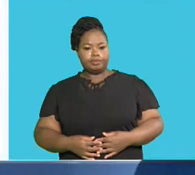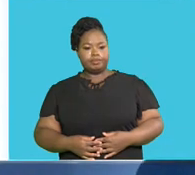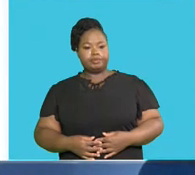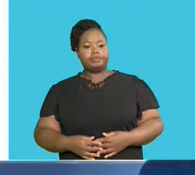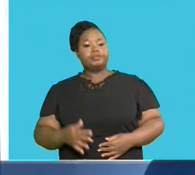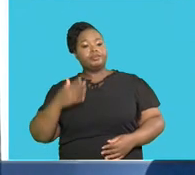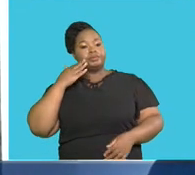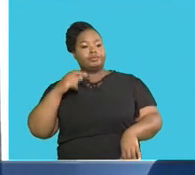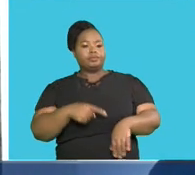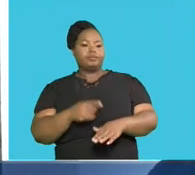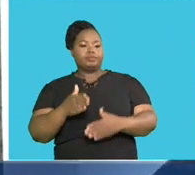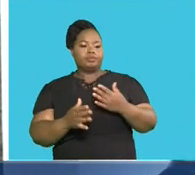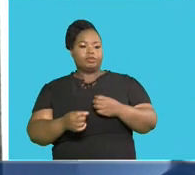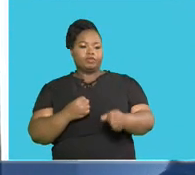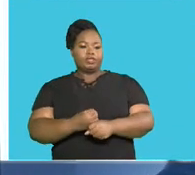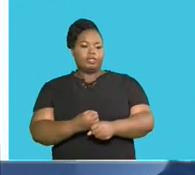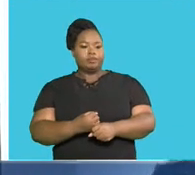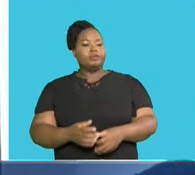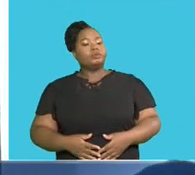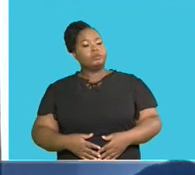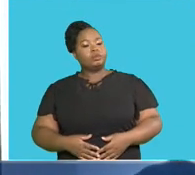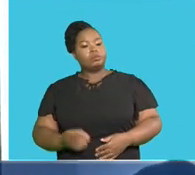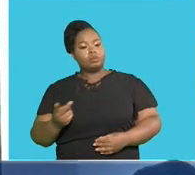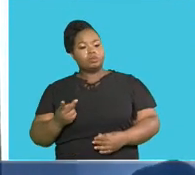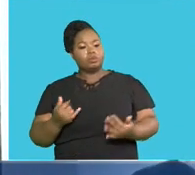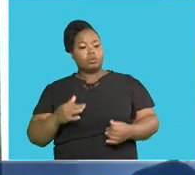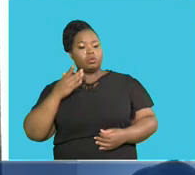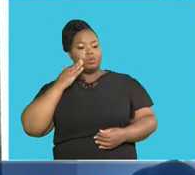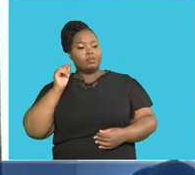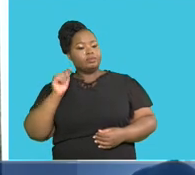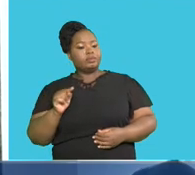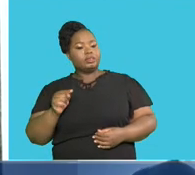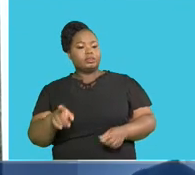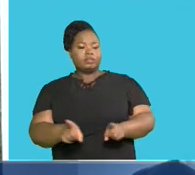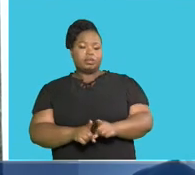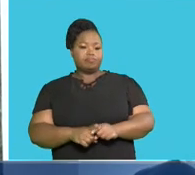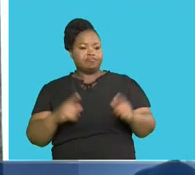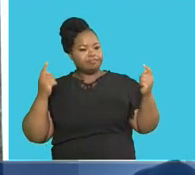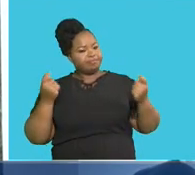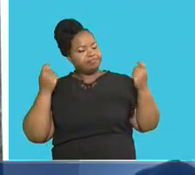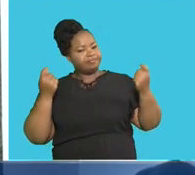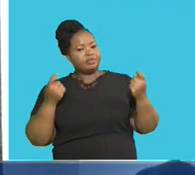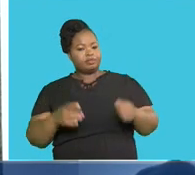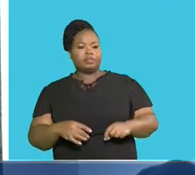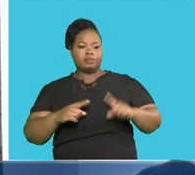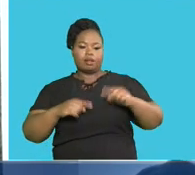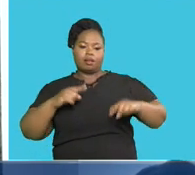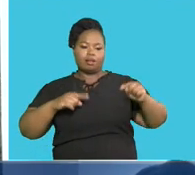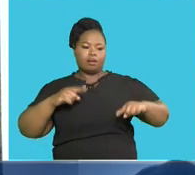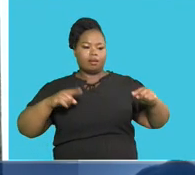Ngeli xesha lokuphela konyaka apho kubanjwa imisitho yokuvala unyaka nokubhiyoza ngezizathu